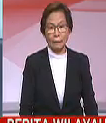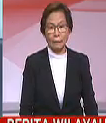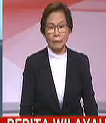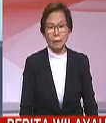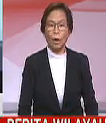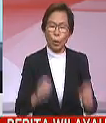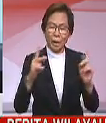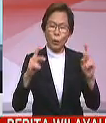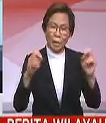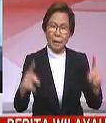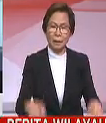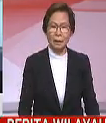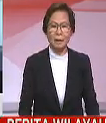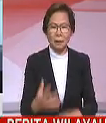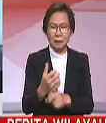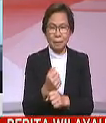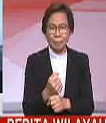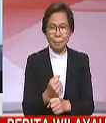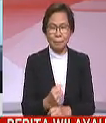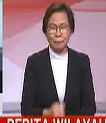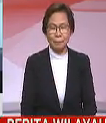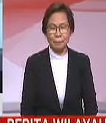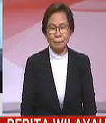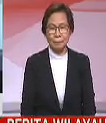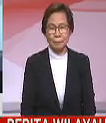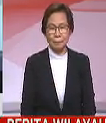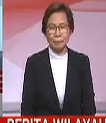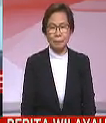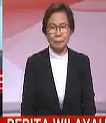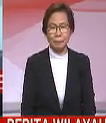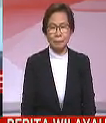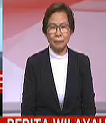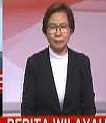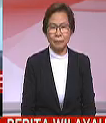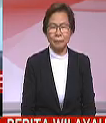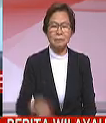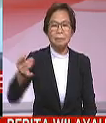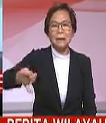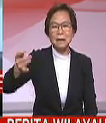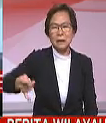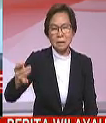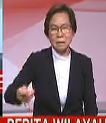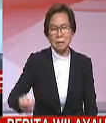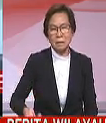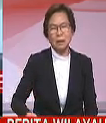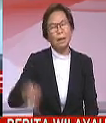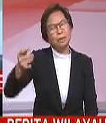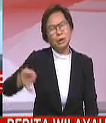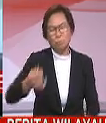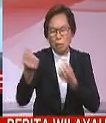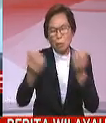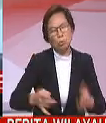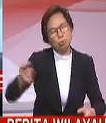Ada macam okey lah. Ada dapat, mesti dapat. Memang teksi masa itu memang boleh kata susah lah